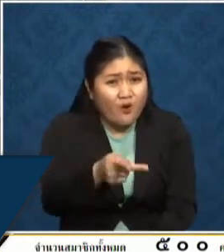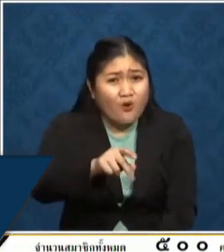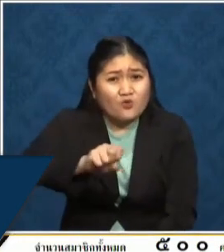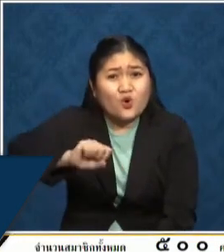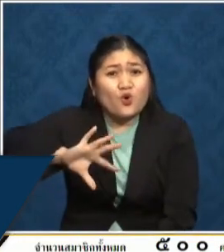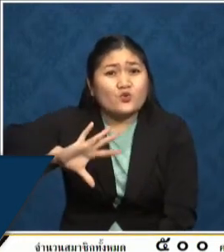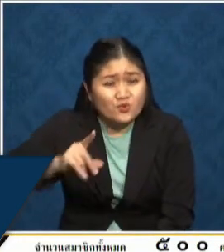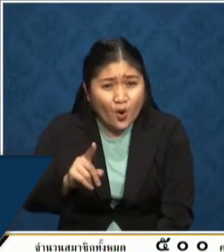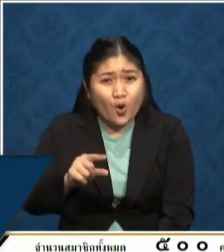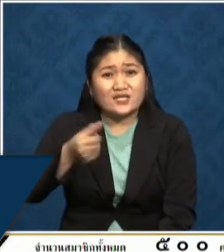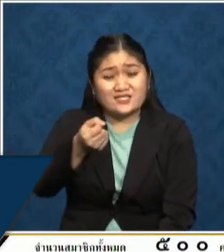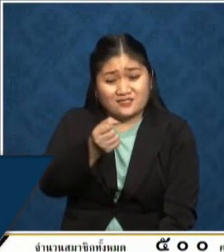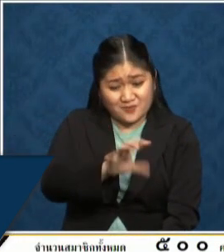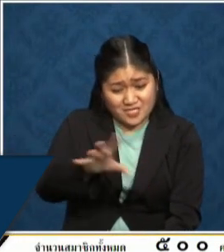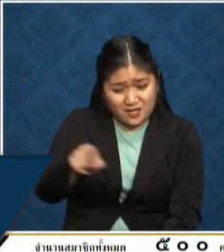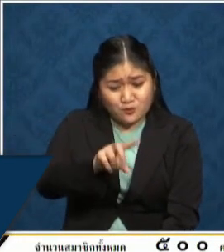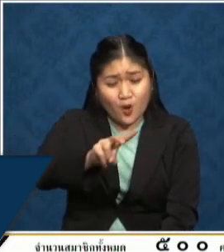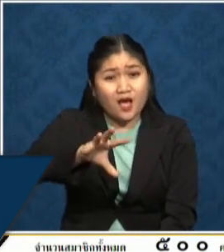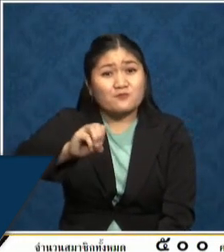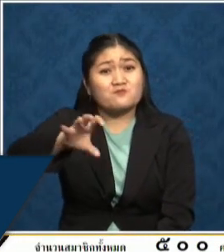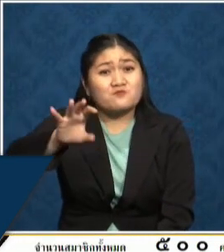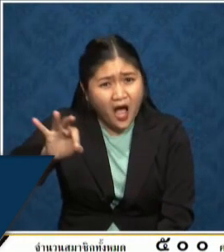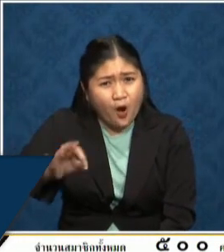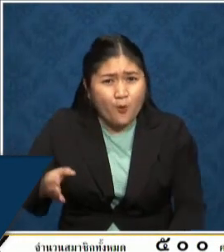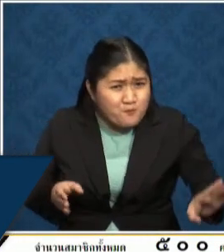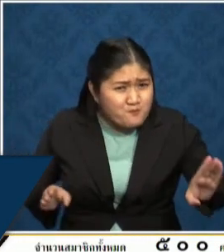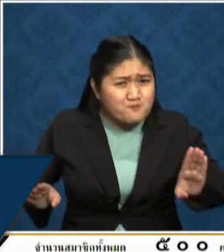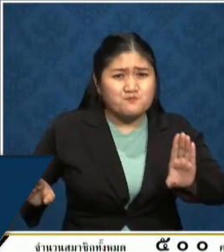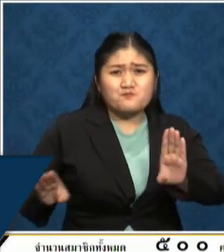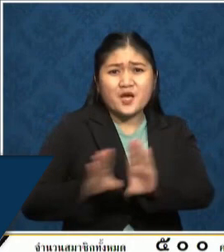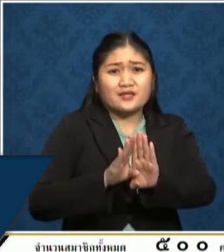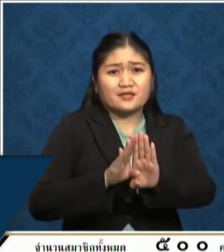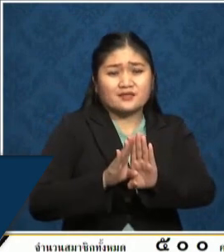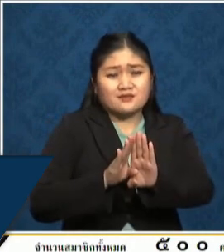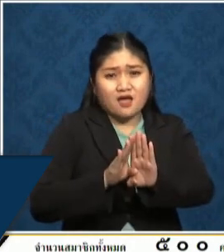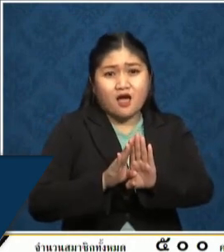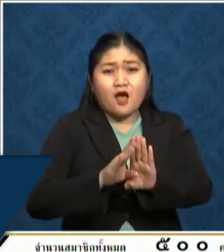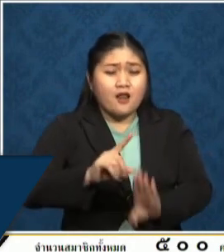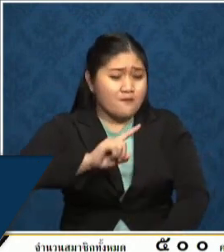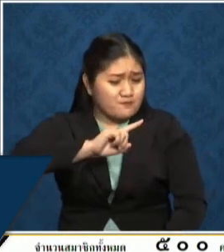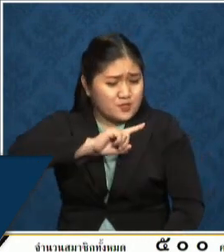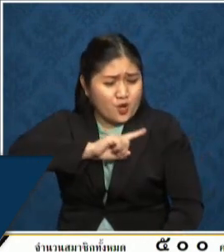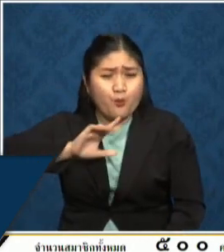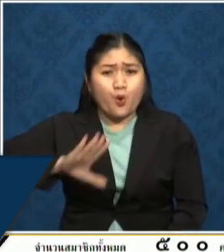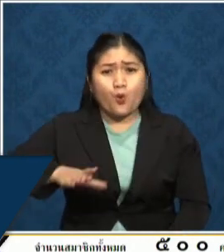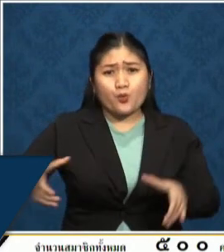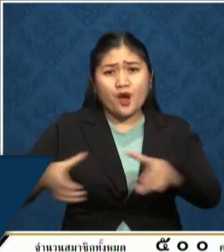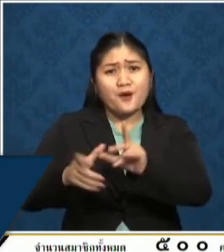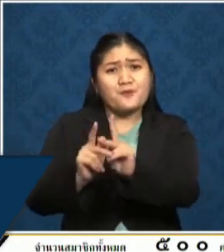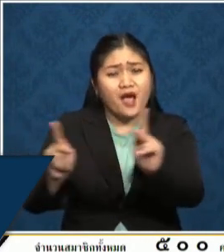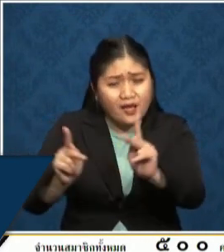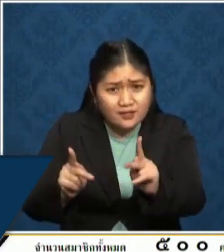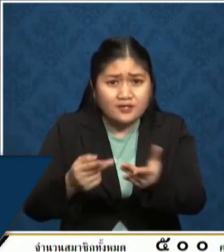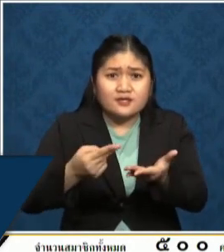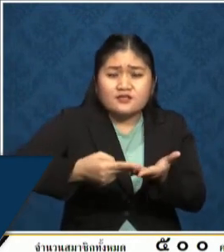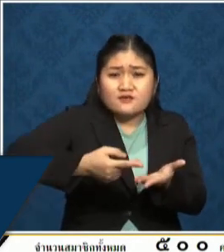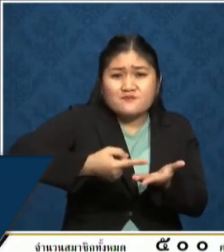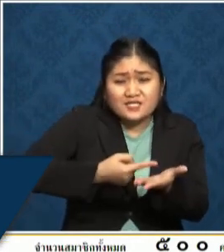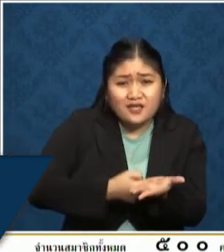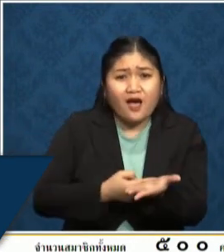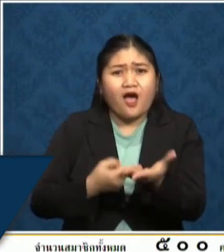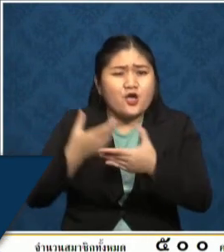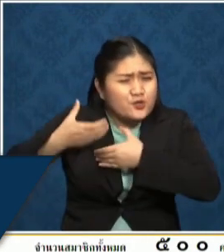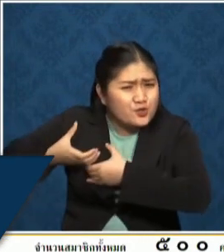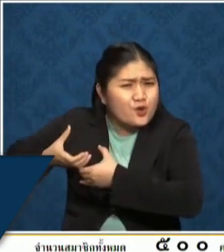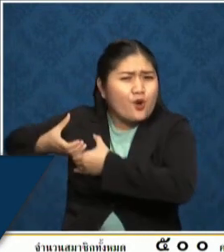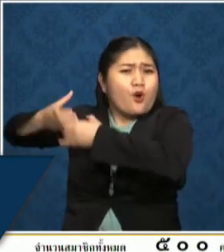าติที่ 14 ท. 259ปิดบทบาทของคณะกรมการที่ปรึกษาย้อนกลั